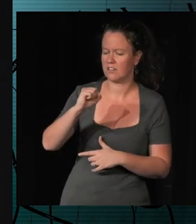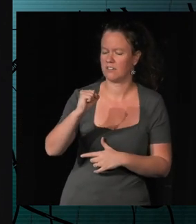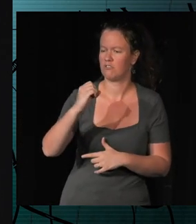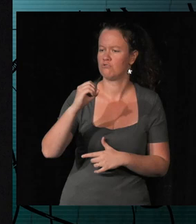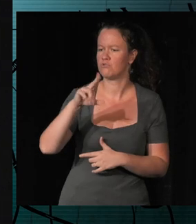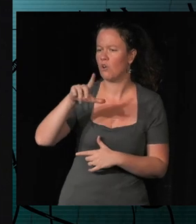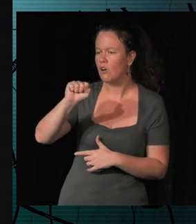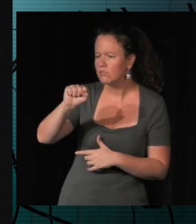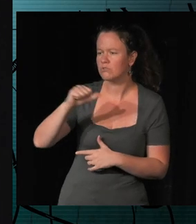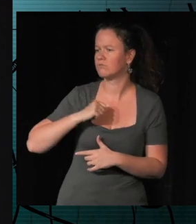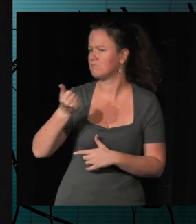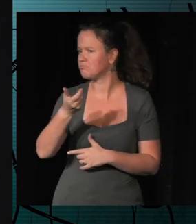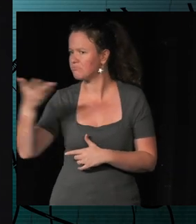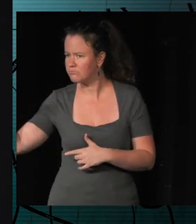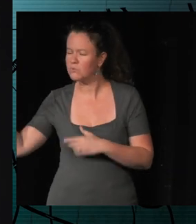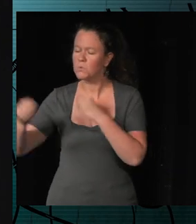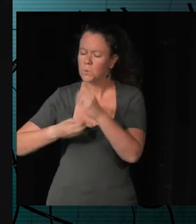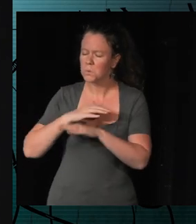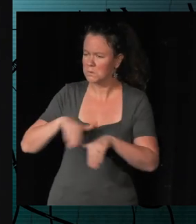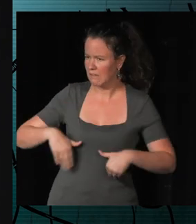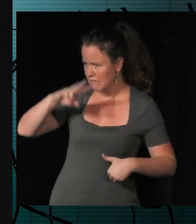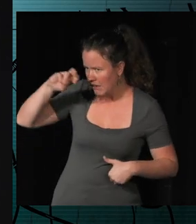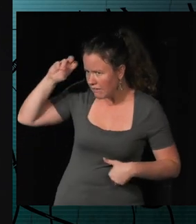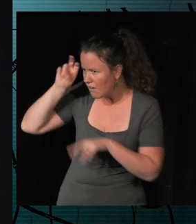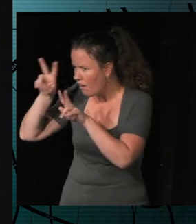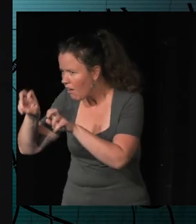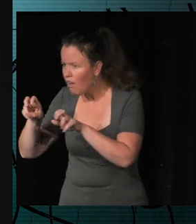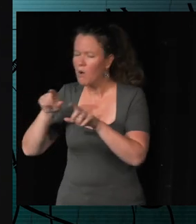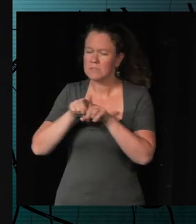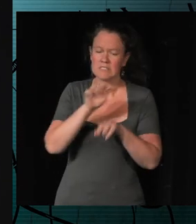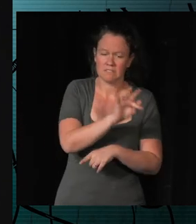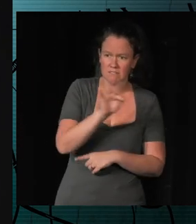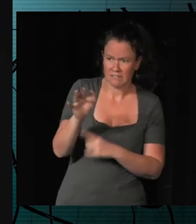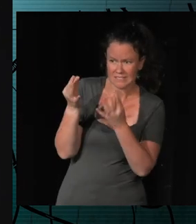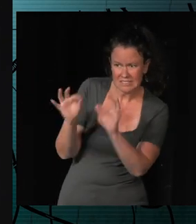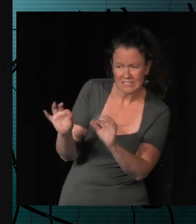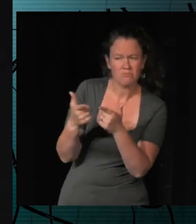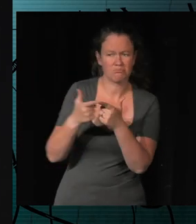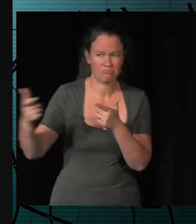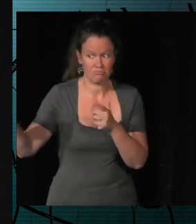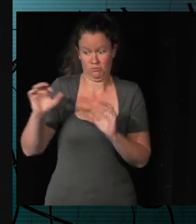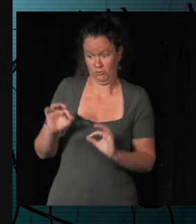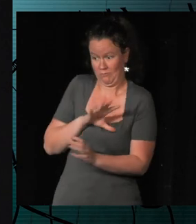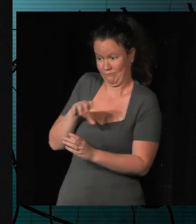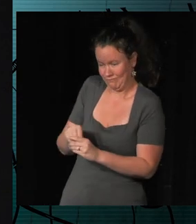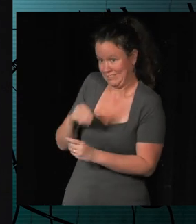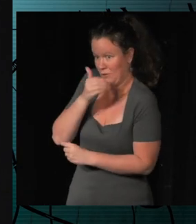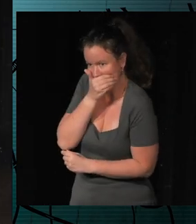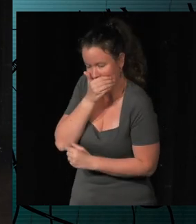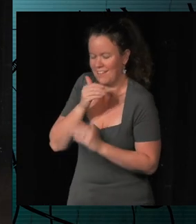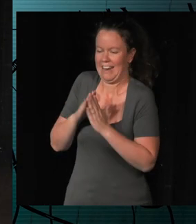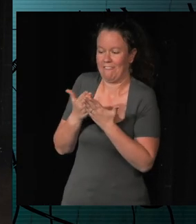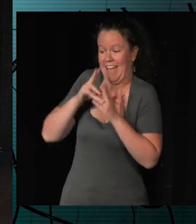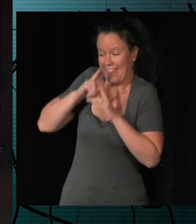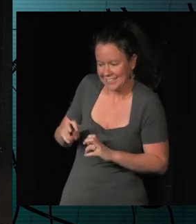ik the Colossus de Last Guardian et puis not sur Final Fantasy 10 et puis sur Senal donc effectivement et ben voilà